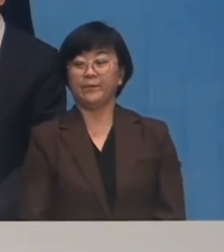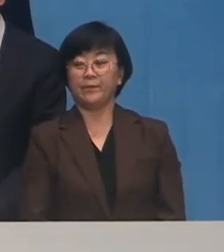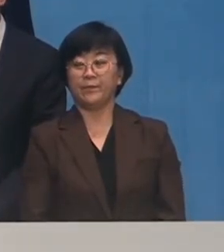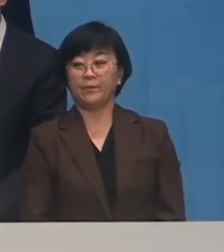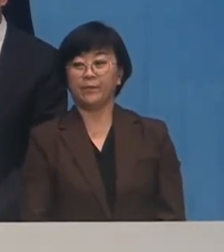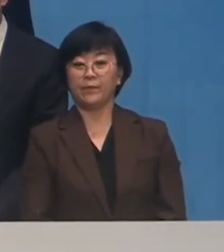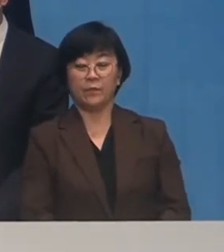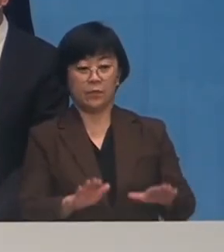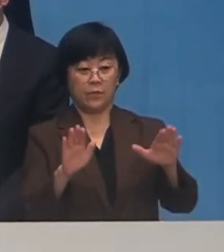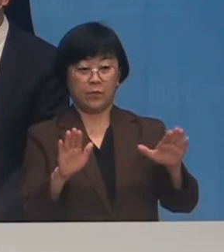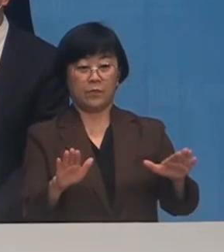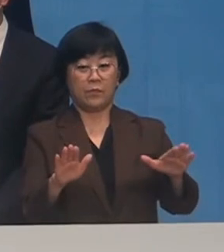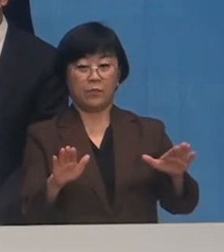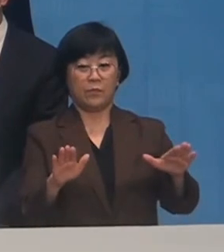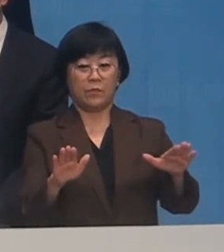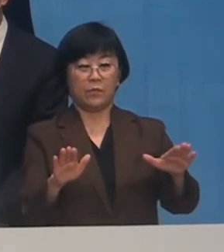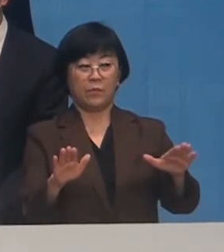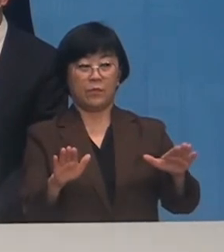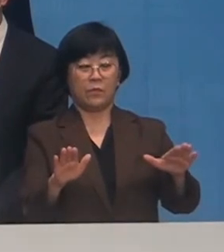그리고 이번에